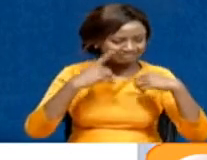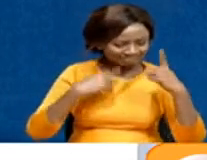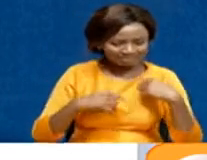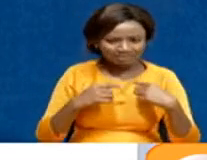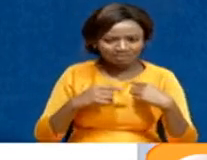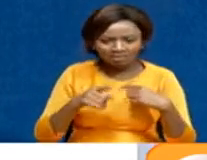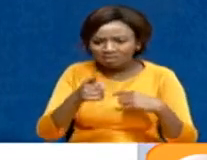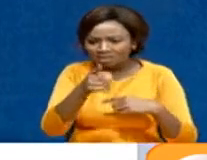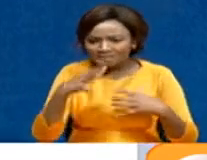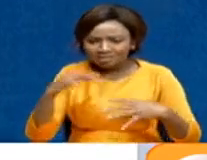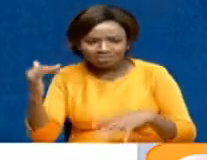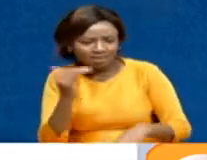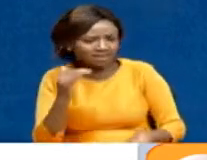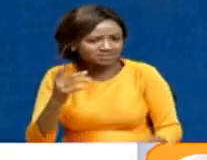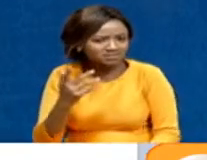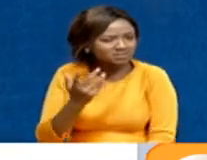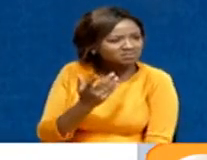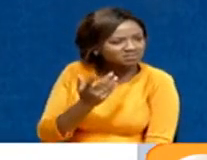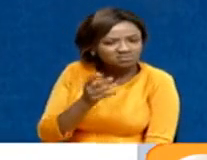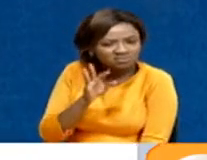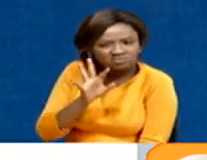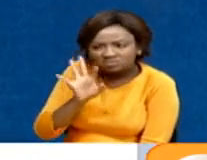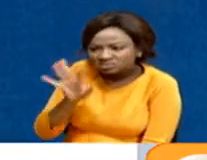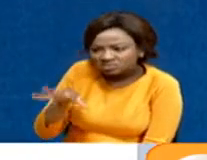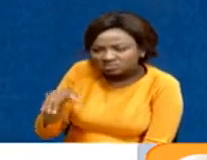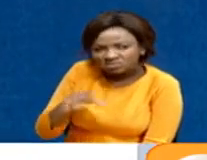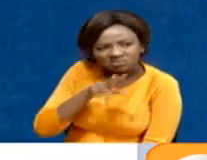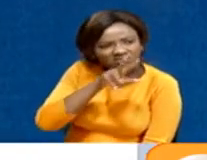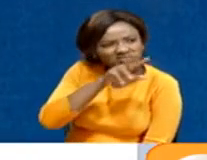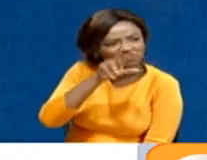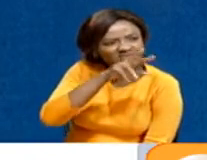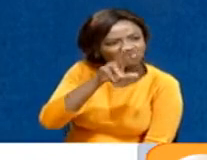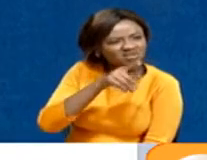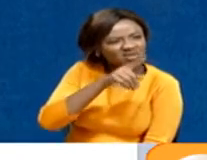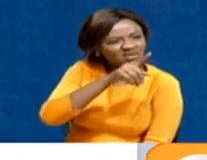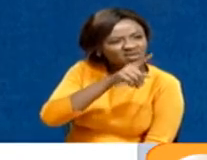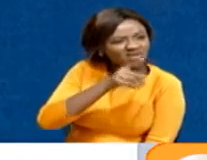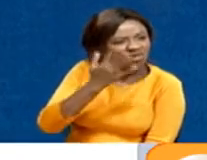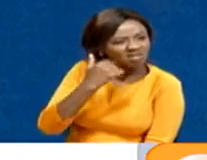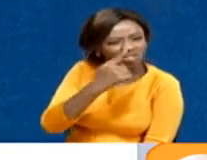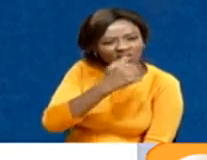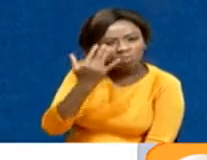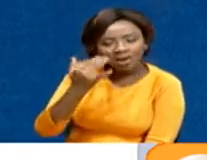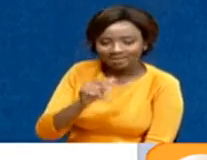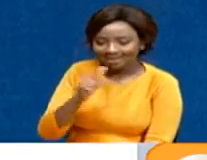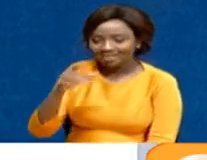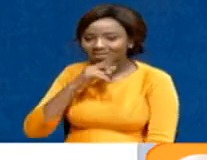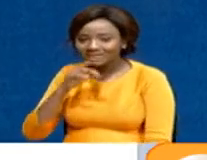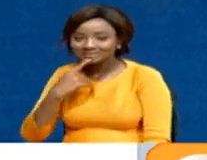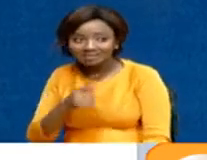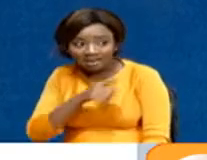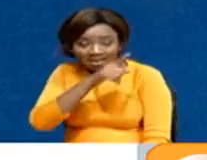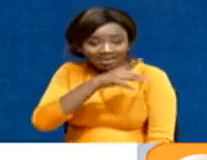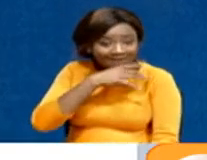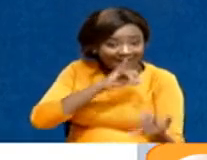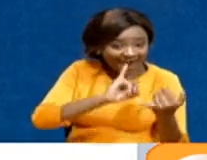mmoja akauliza, mbona watu au mabwana na bi harusi wanalia? Mzee mmoja na busara zake akajibu kwamba bwana